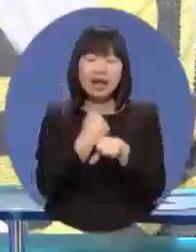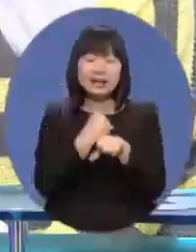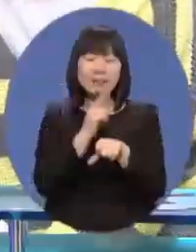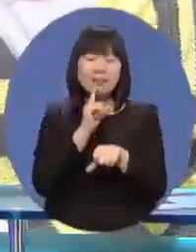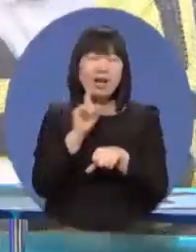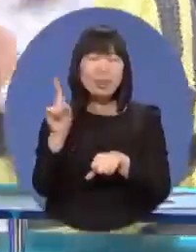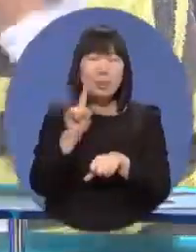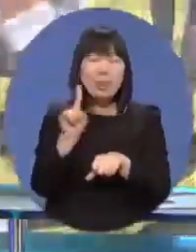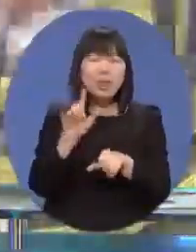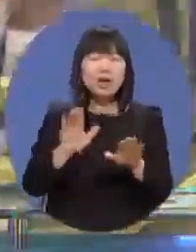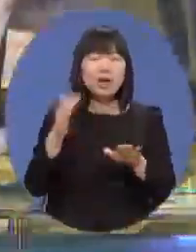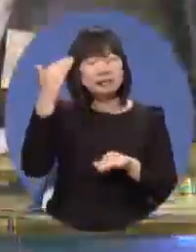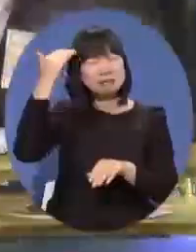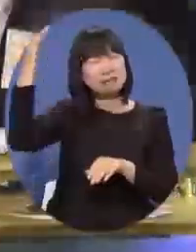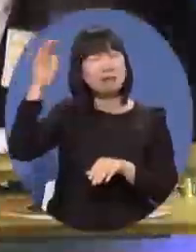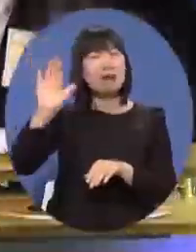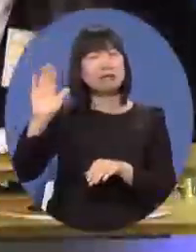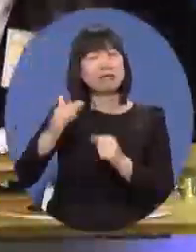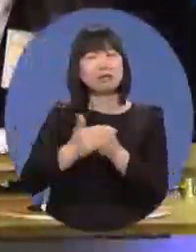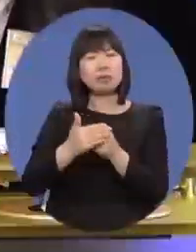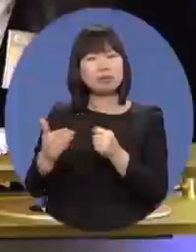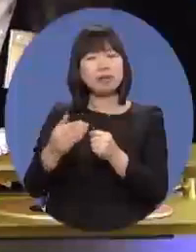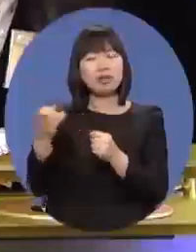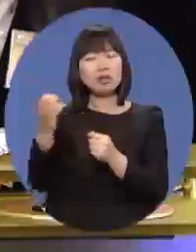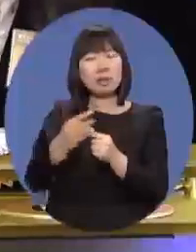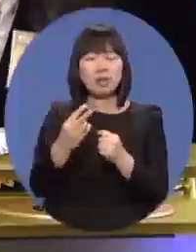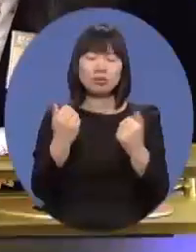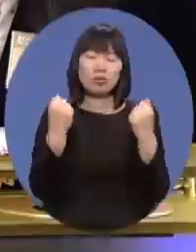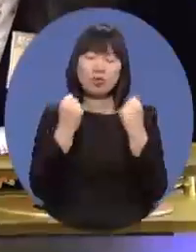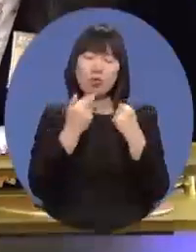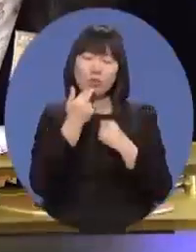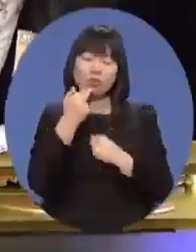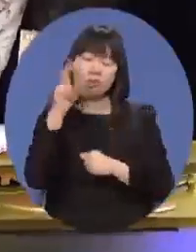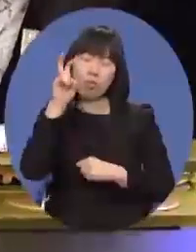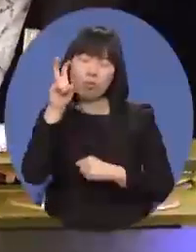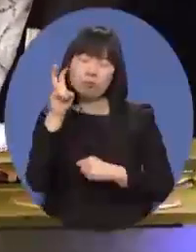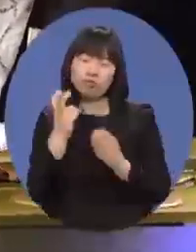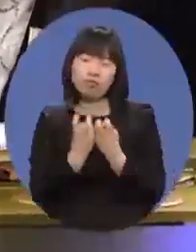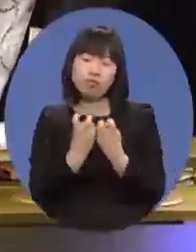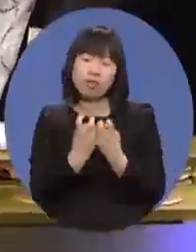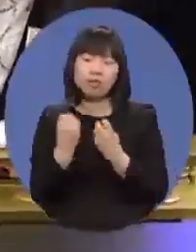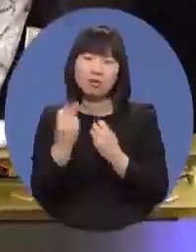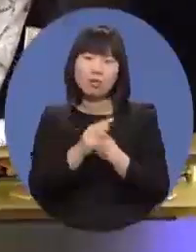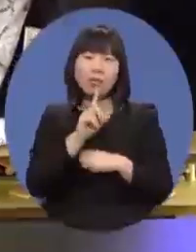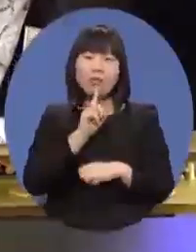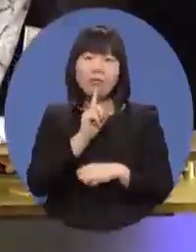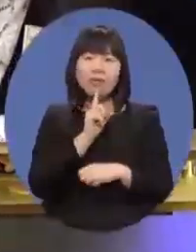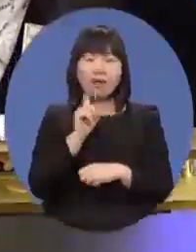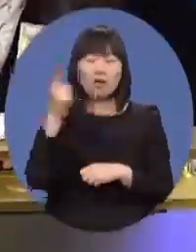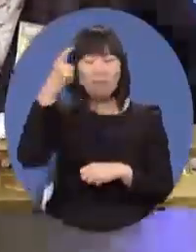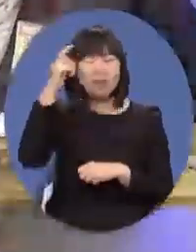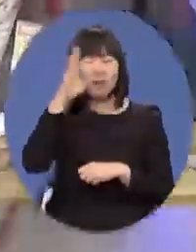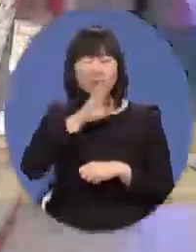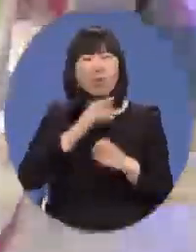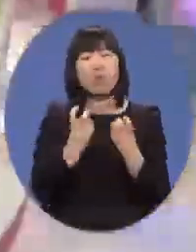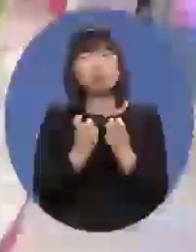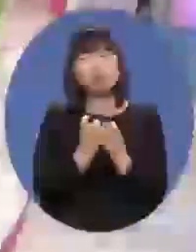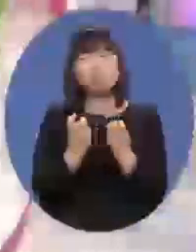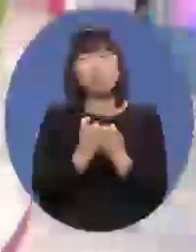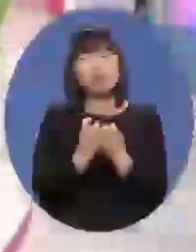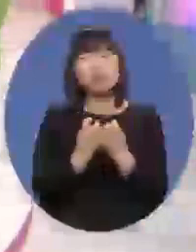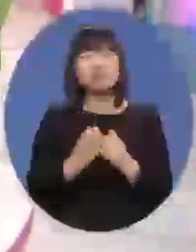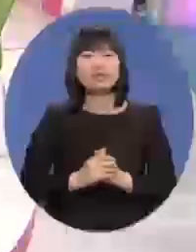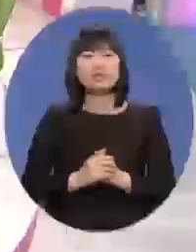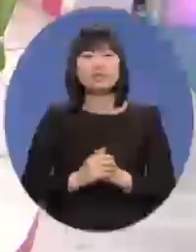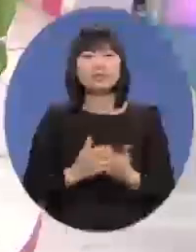이야기는 뭐냐면요. 키가 안 클까봐. 네. 아, 그리고 건강해지지 않을까봐. 네. 그 다음에 또 이제 이야기하시는 건 뭐냐면 머리가 나빠질까봐. 그렇죠.